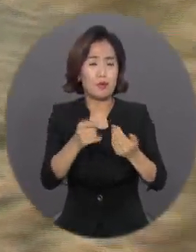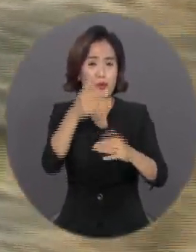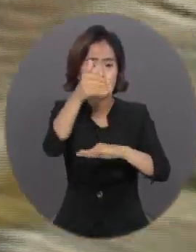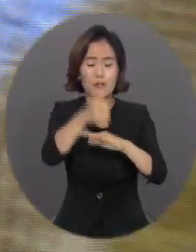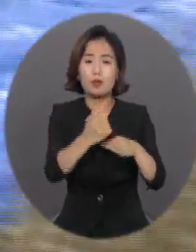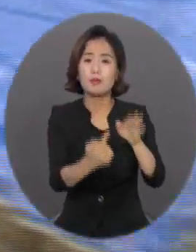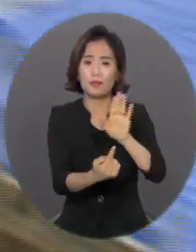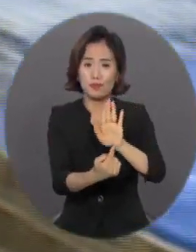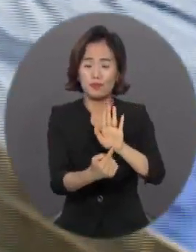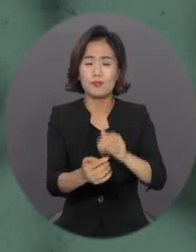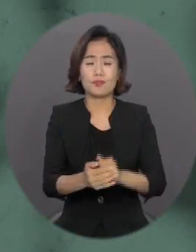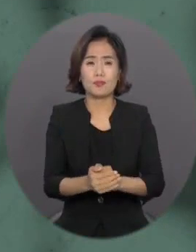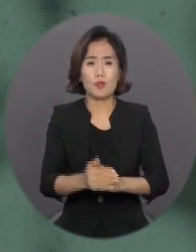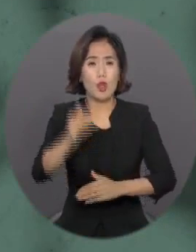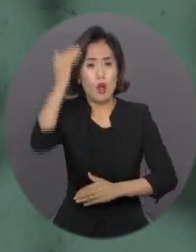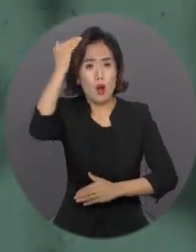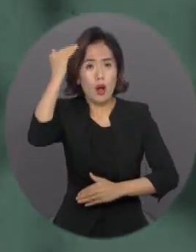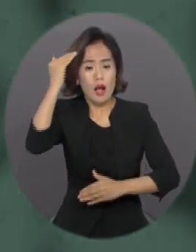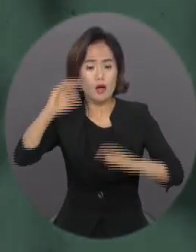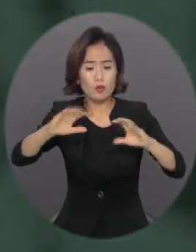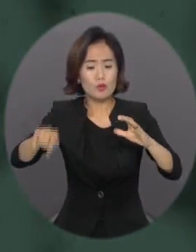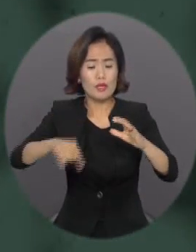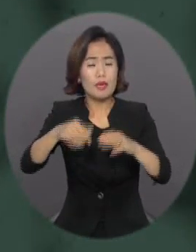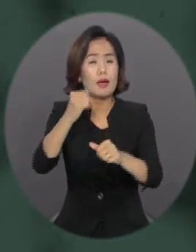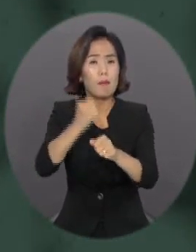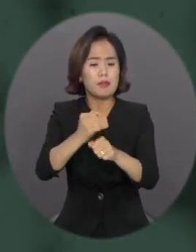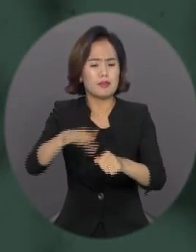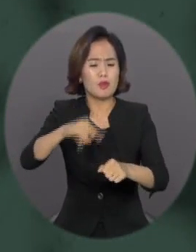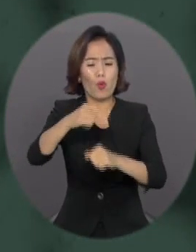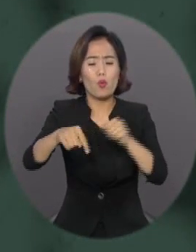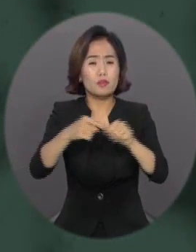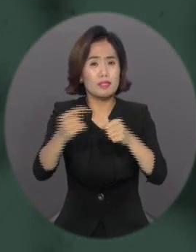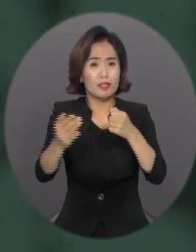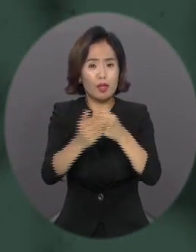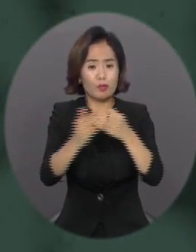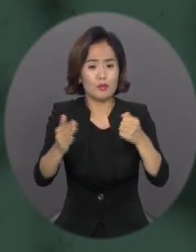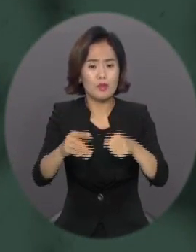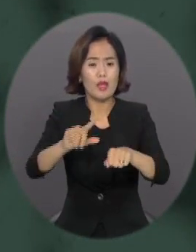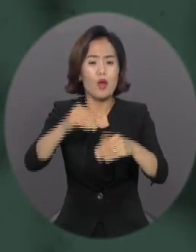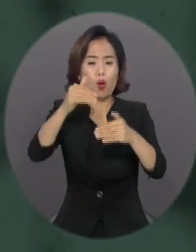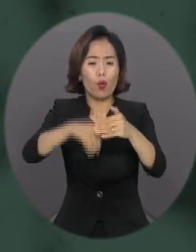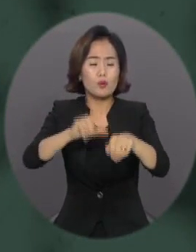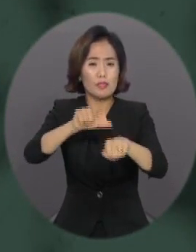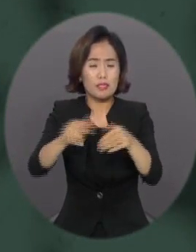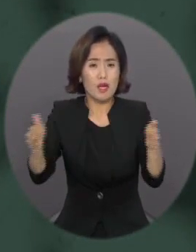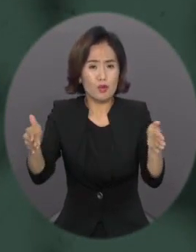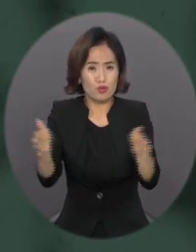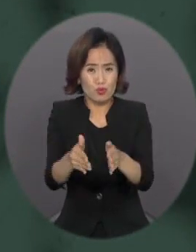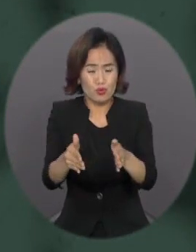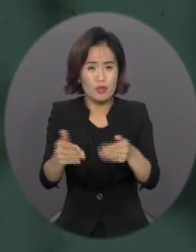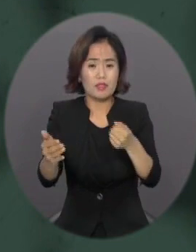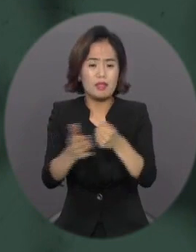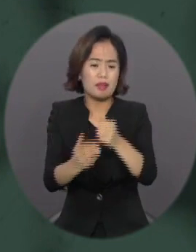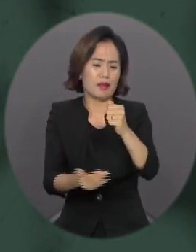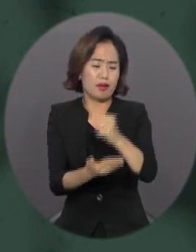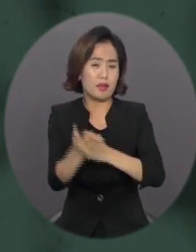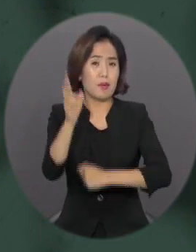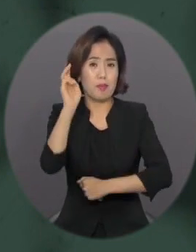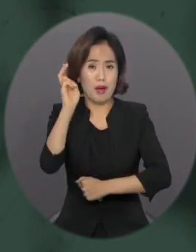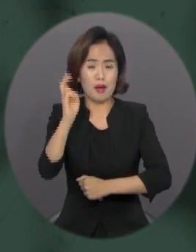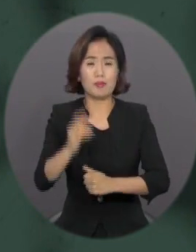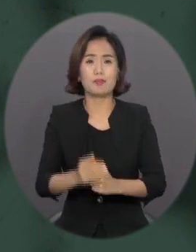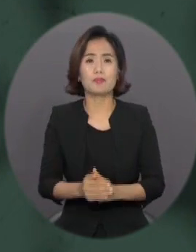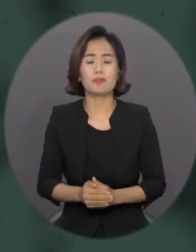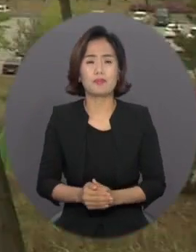결론냈습니다. 국내 업체가 주도해 지은 첫 원전으로 공기 단축을 최우선하는 경영 문화가 영향을 끼쳤다는